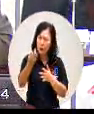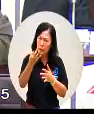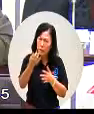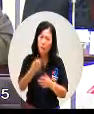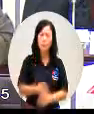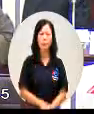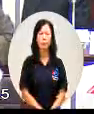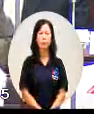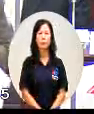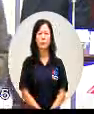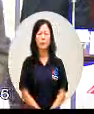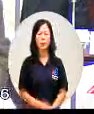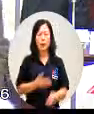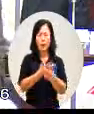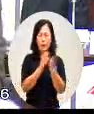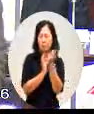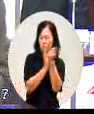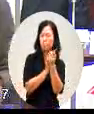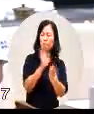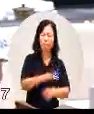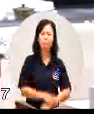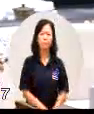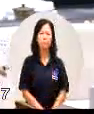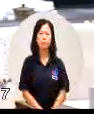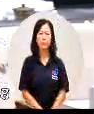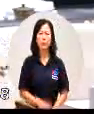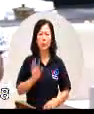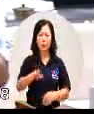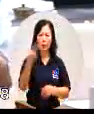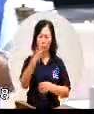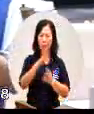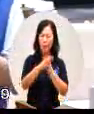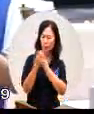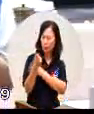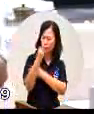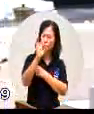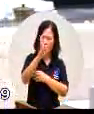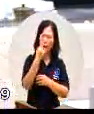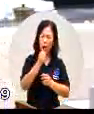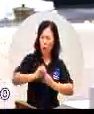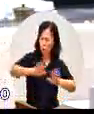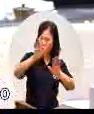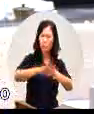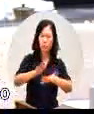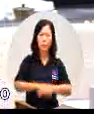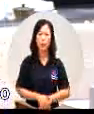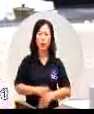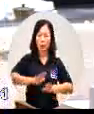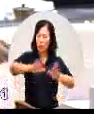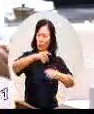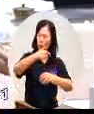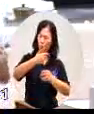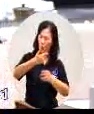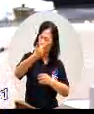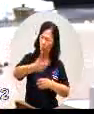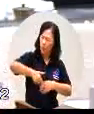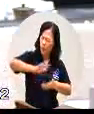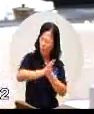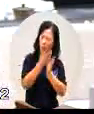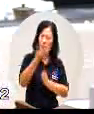我好来来支持。市长用心的说了哈，我心够力，啊，有力够进步，进步我给愈来愈好啊。再下